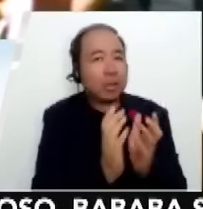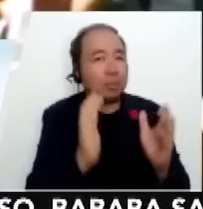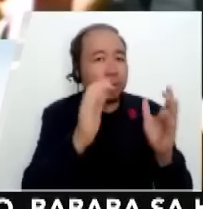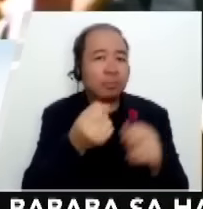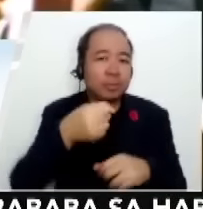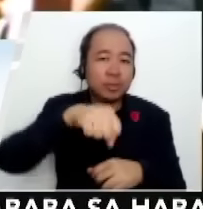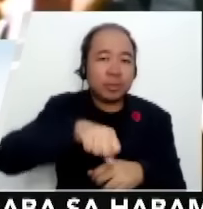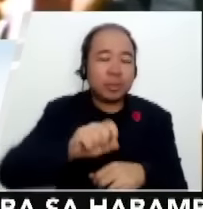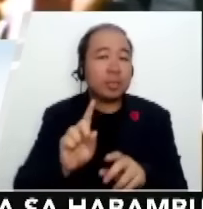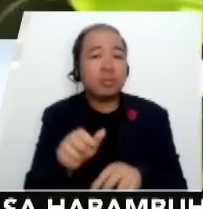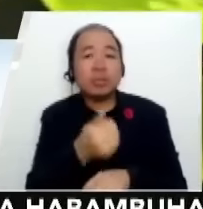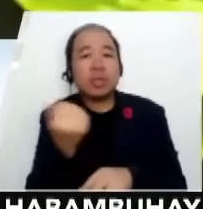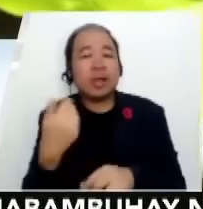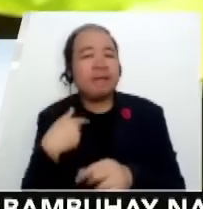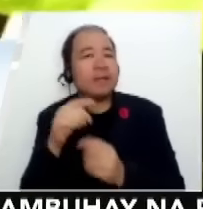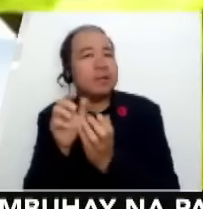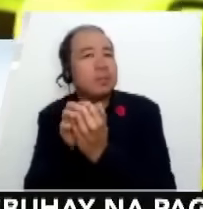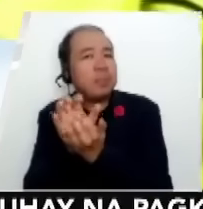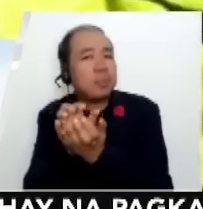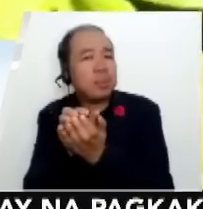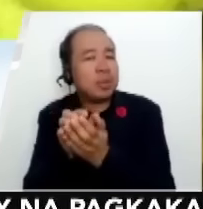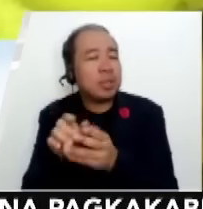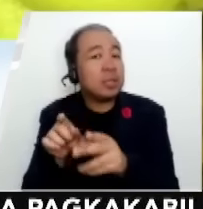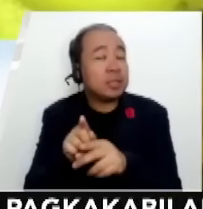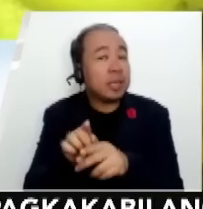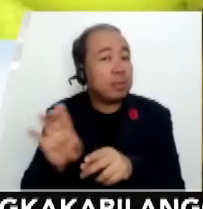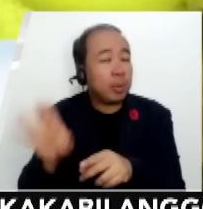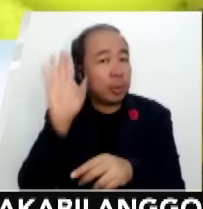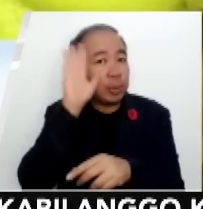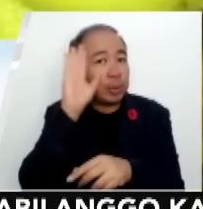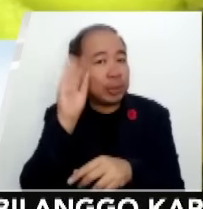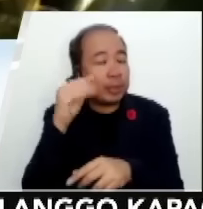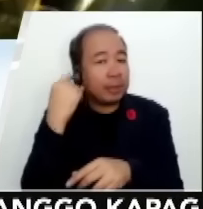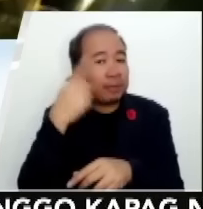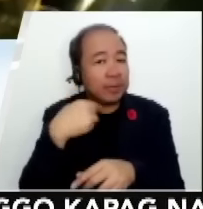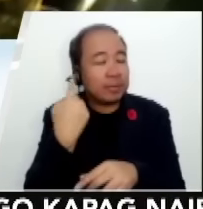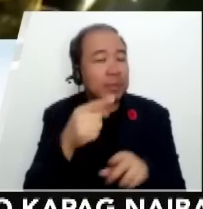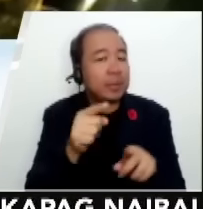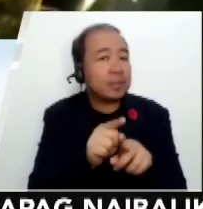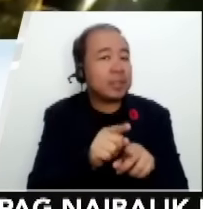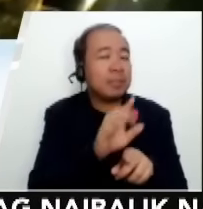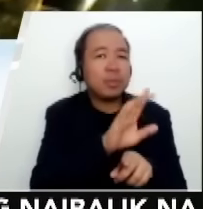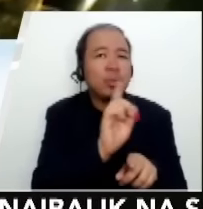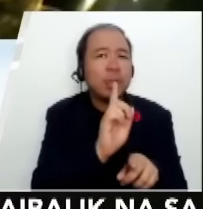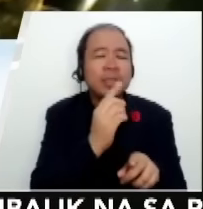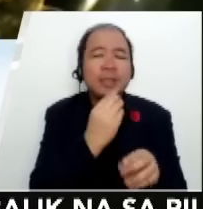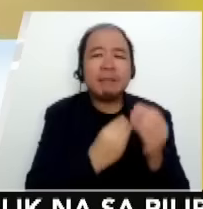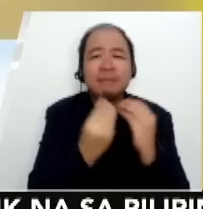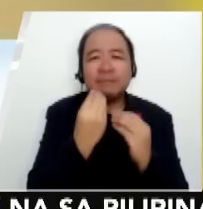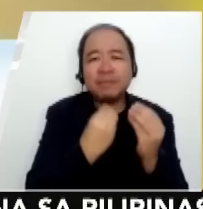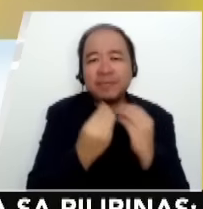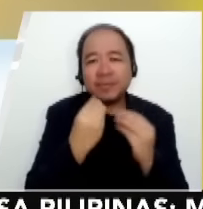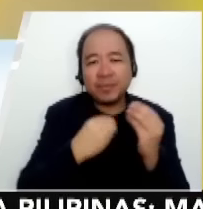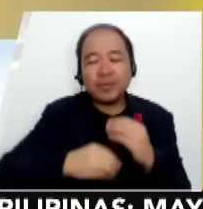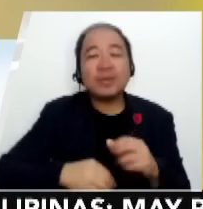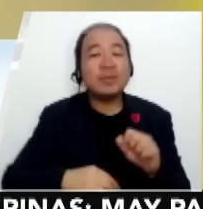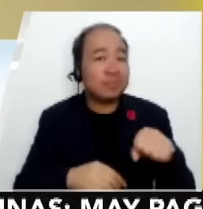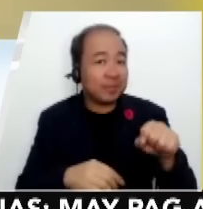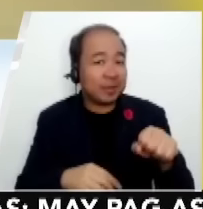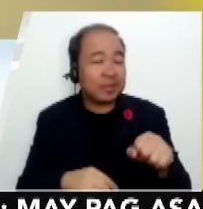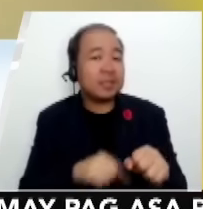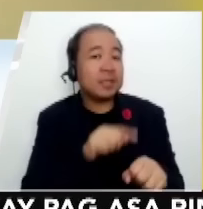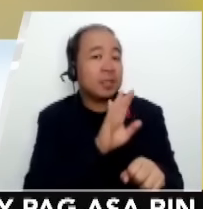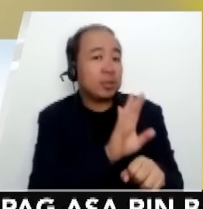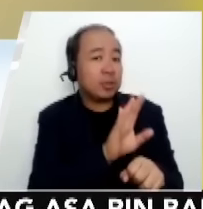ipin. At hindi lang daw ang kanilang itsura kakaiba, pati na ang kanilang diet. Opo, kumakain po sila. At ang kanilang cravings,